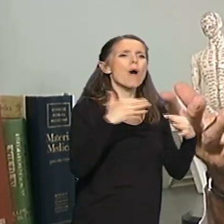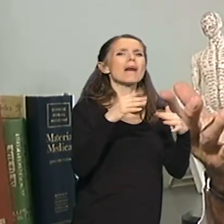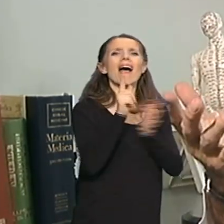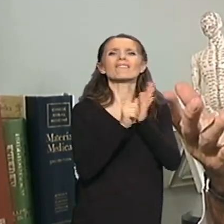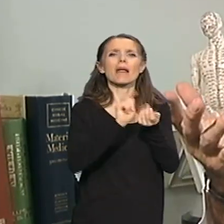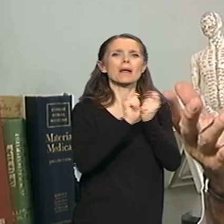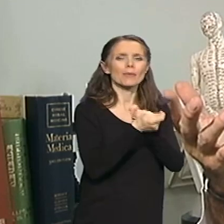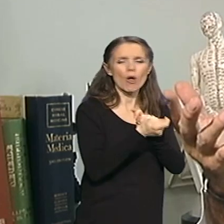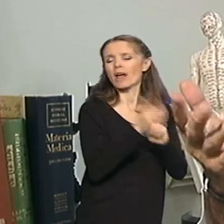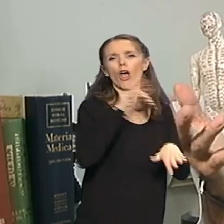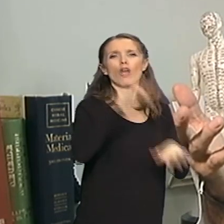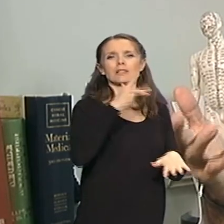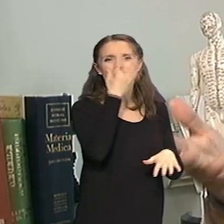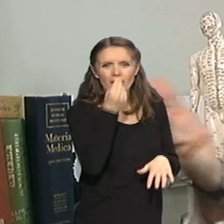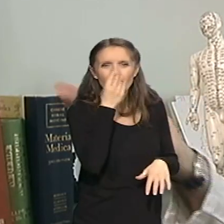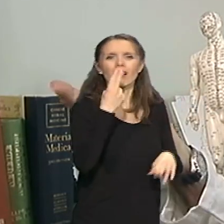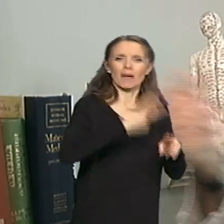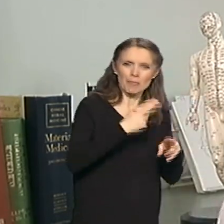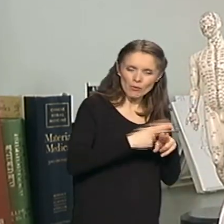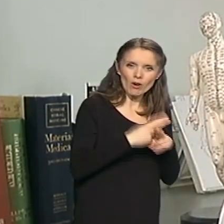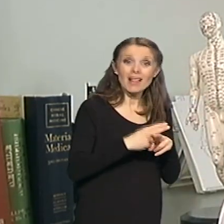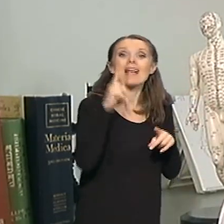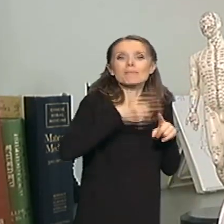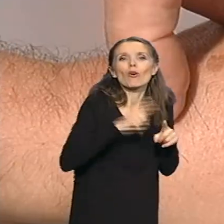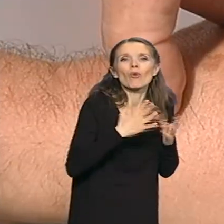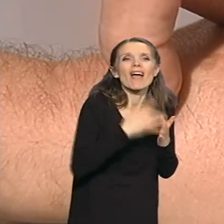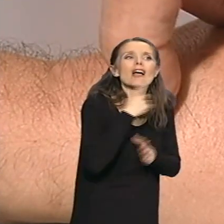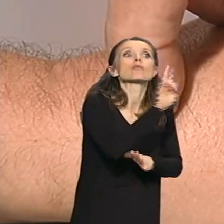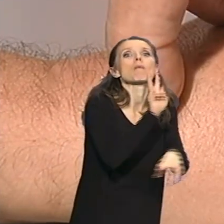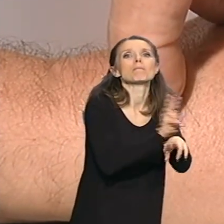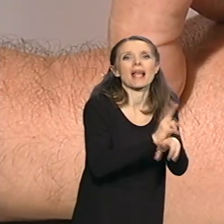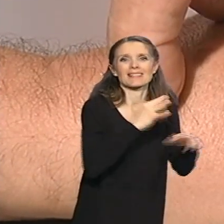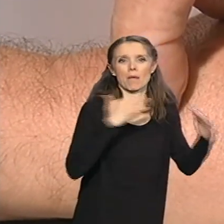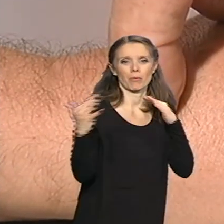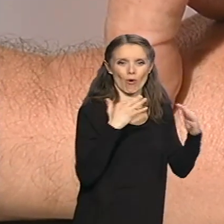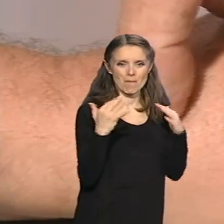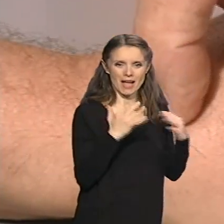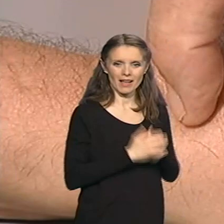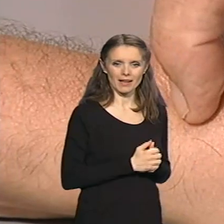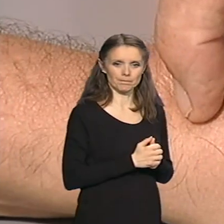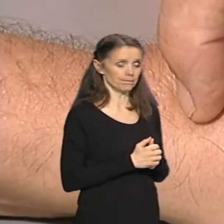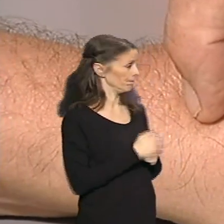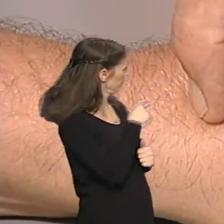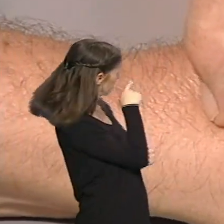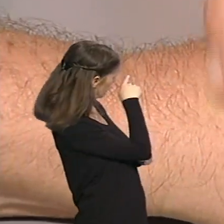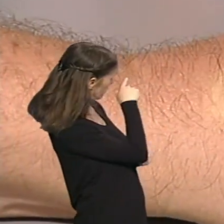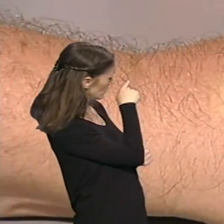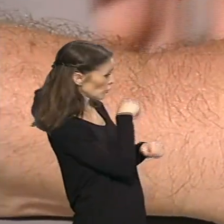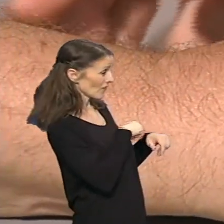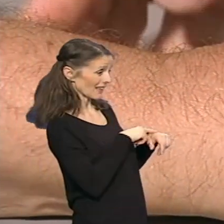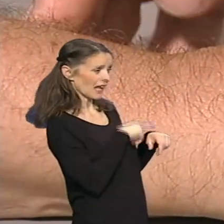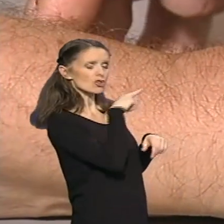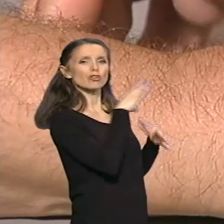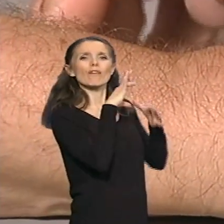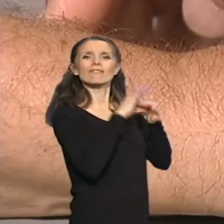lakše prehladi. I zato mi kažemo, čuvaj se toga. Ove tačke ovde, koje je komanda tačka lica i sinusa,